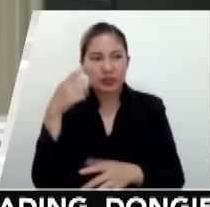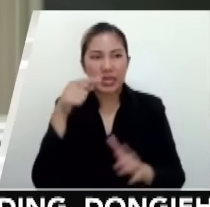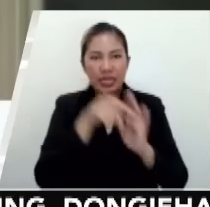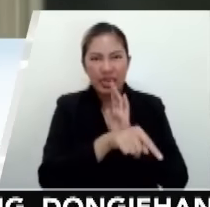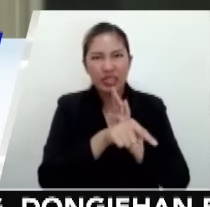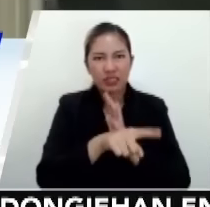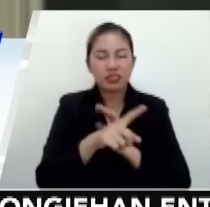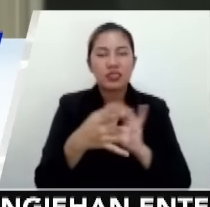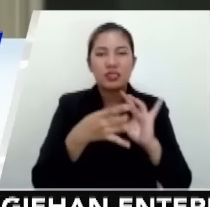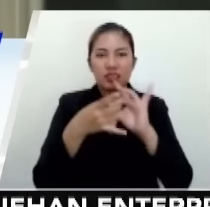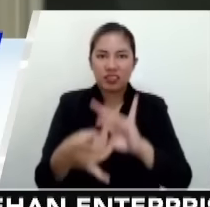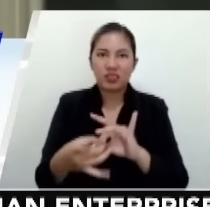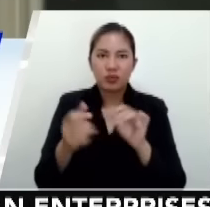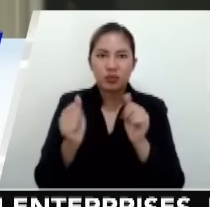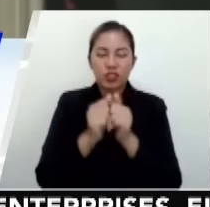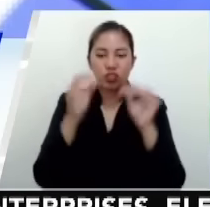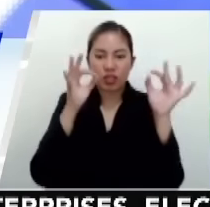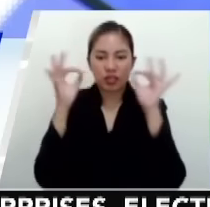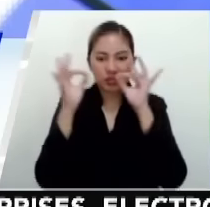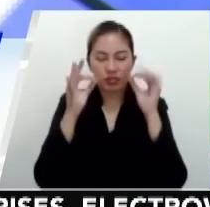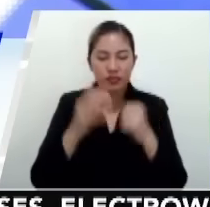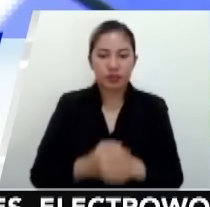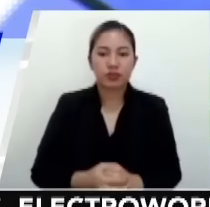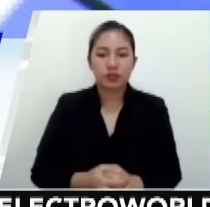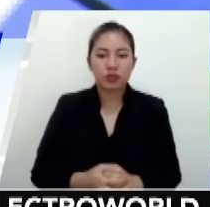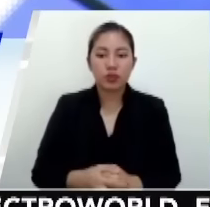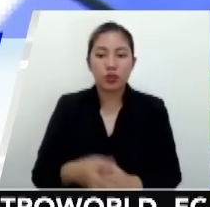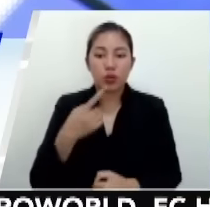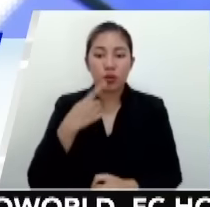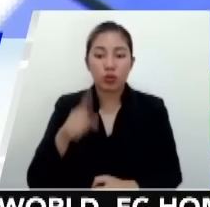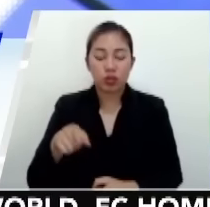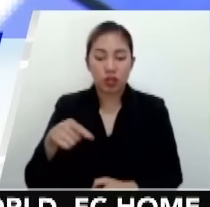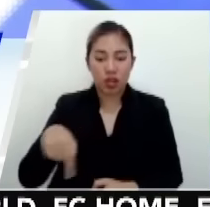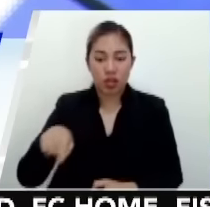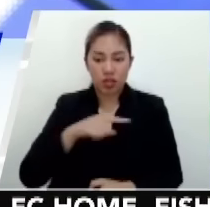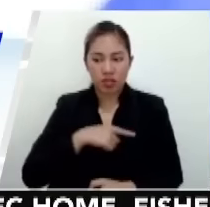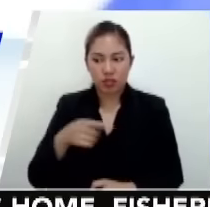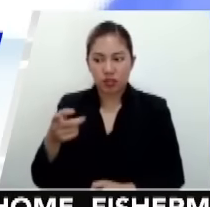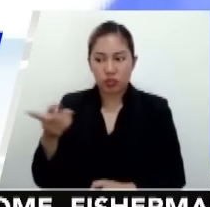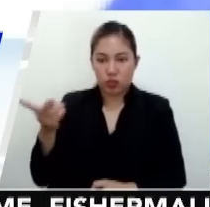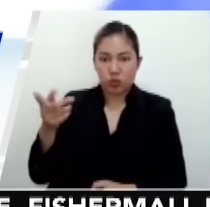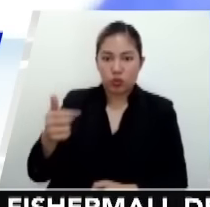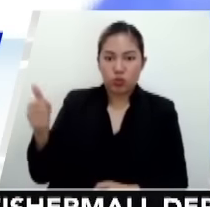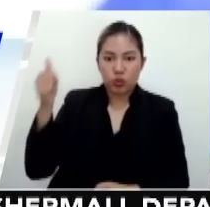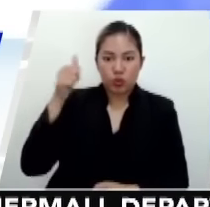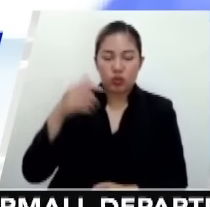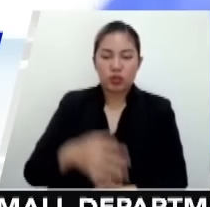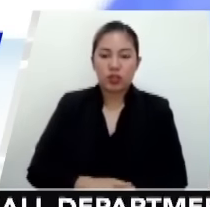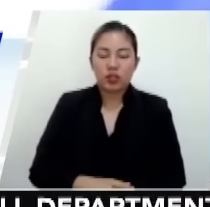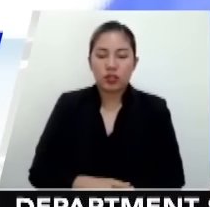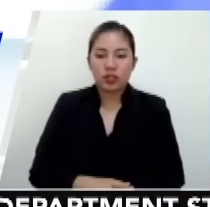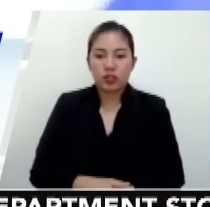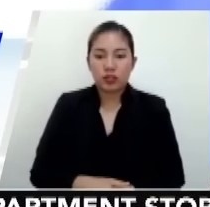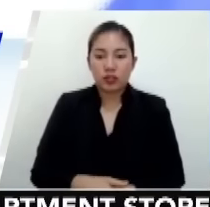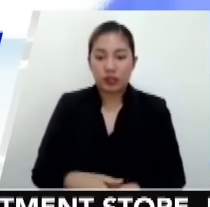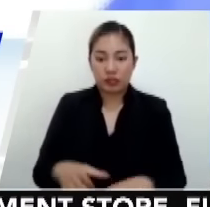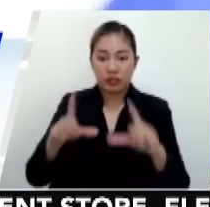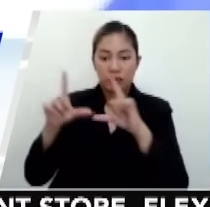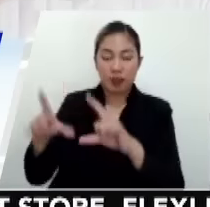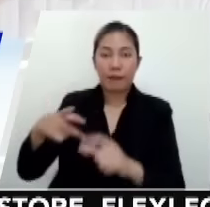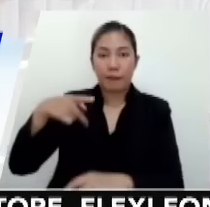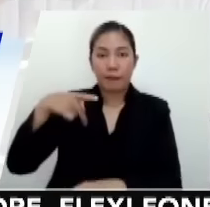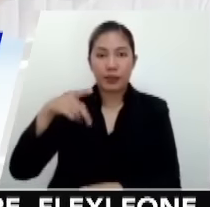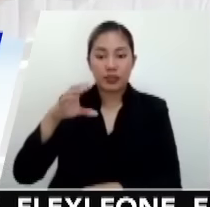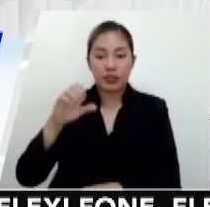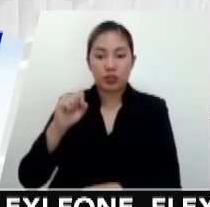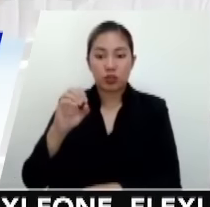nag-utos sa amin at si Ma'am Garma po. Sa pagharap ni Lieutenant Colonel Santi Mendoza, itinuro niya sina dating PCSO Chair Royina Garma